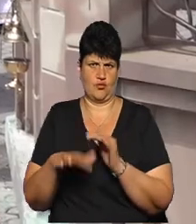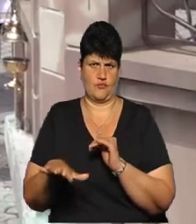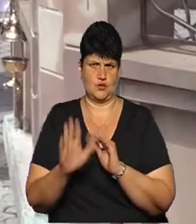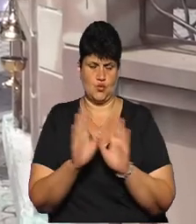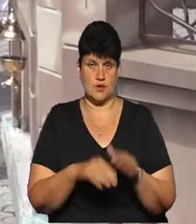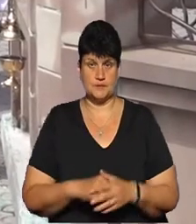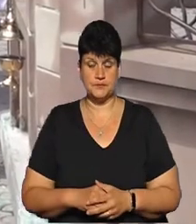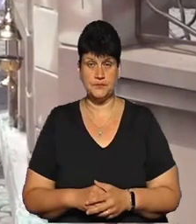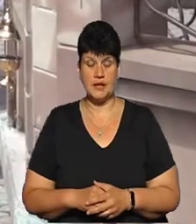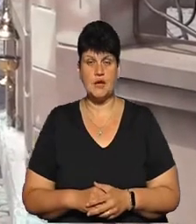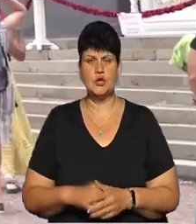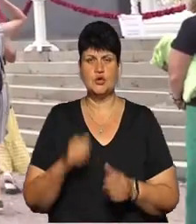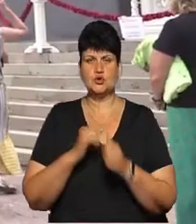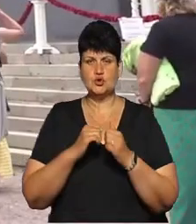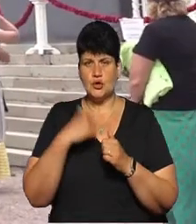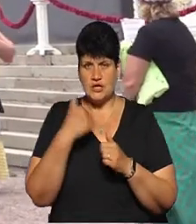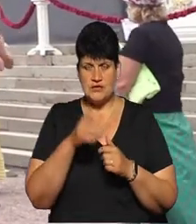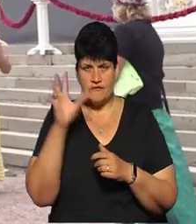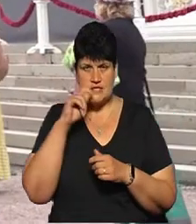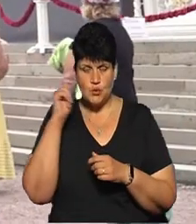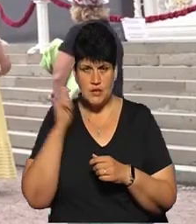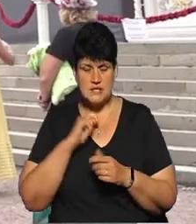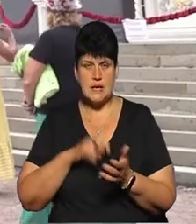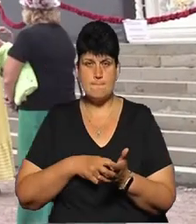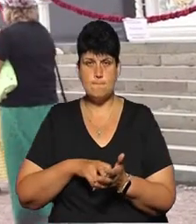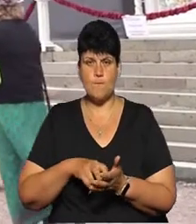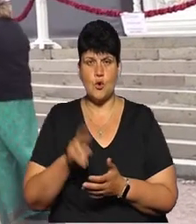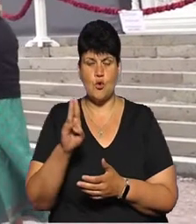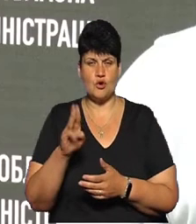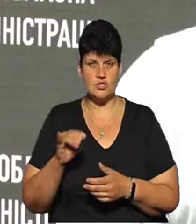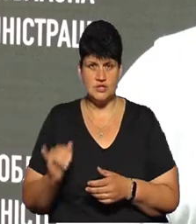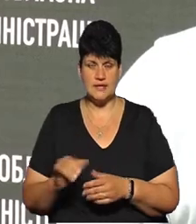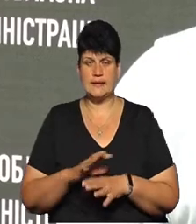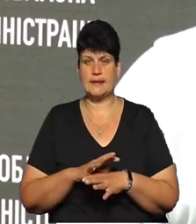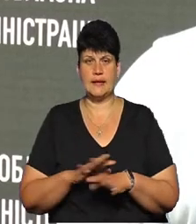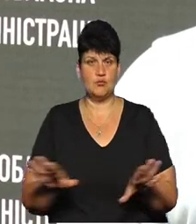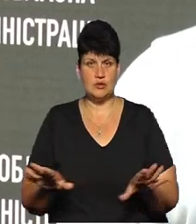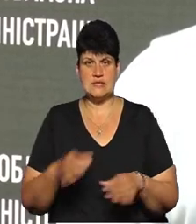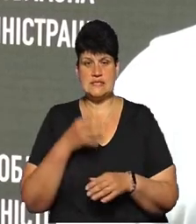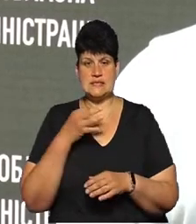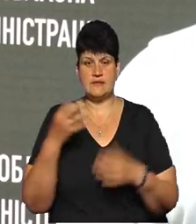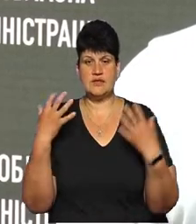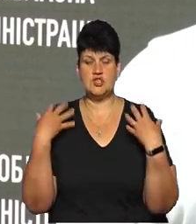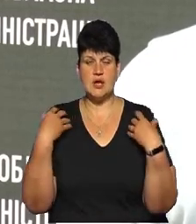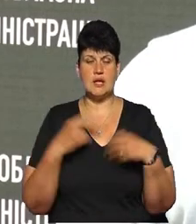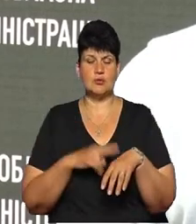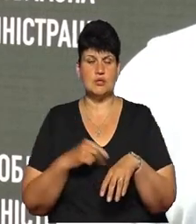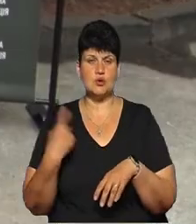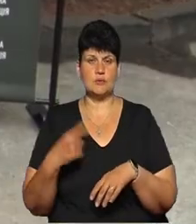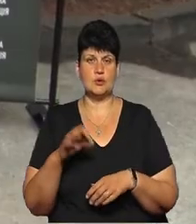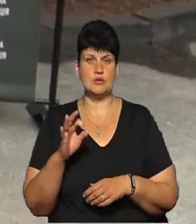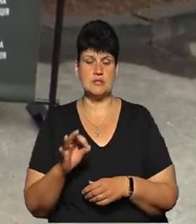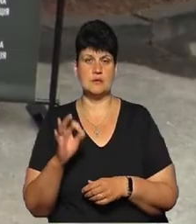Щорічної всеукраїнської прощі у Маріїнському духовному центрі у Зерваниці не буде. Про це розповів начальник Нацполіції області Олександр Богомол. За